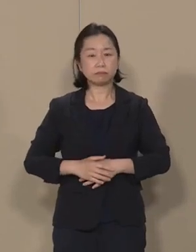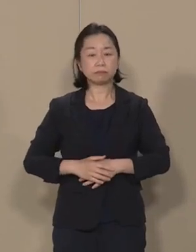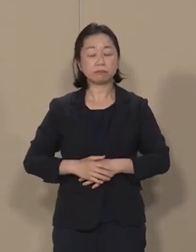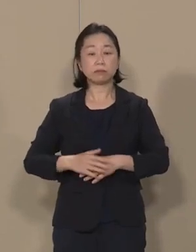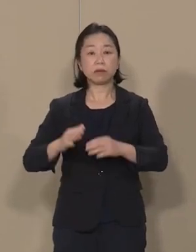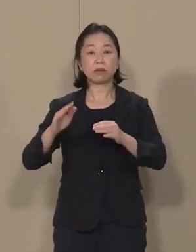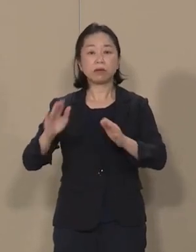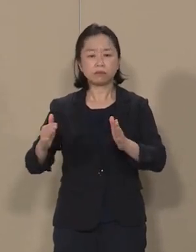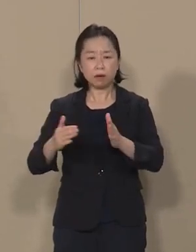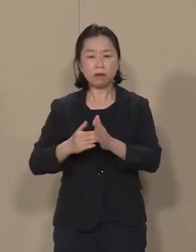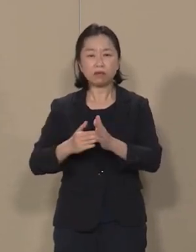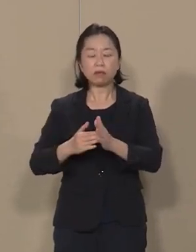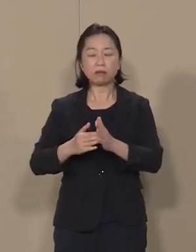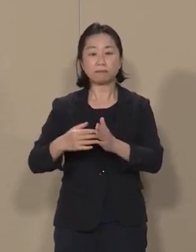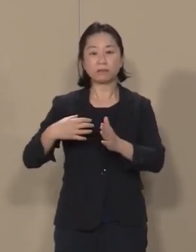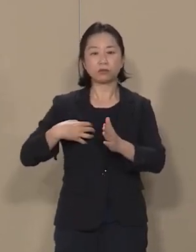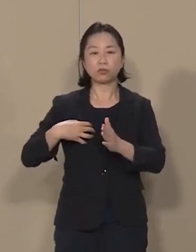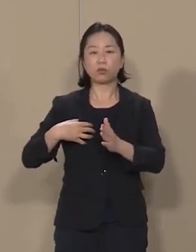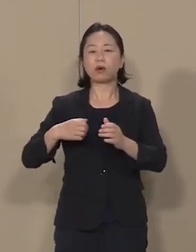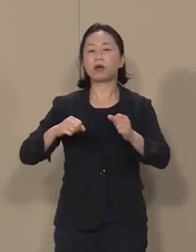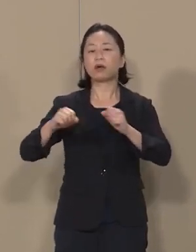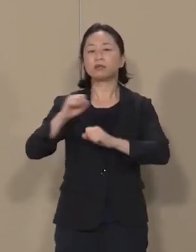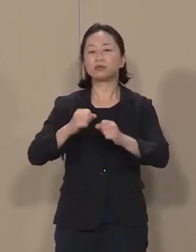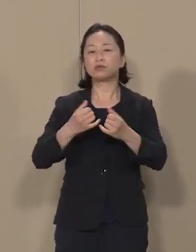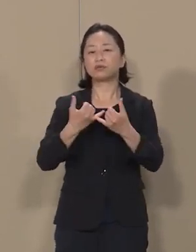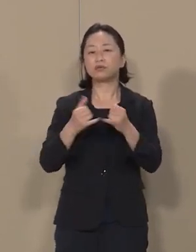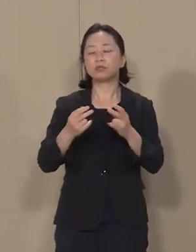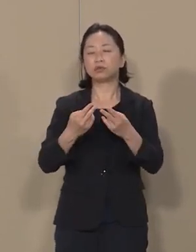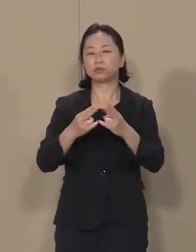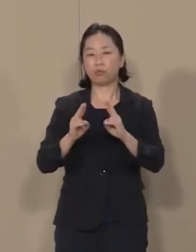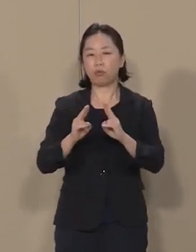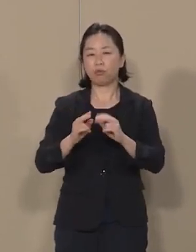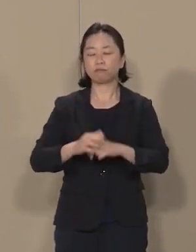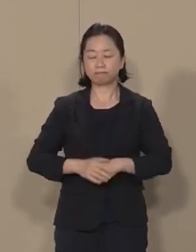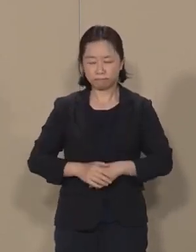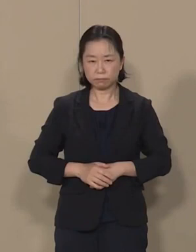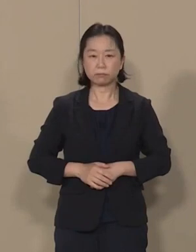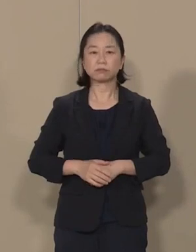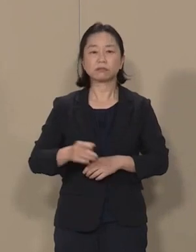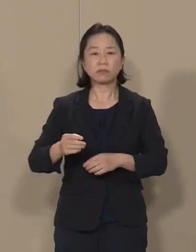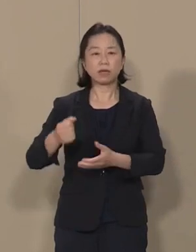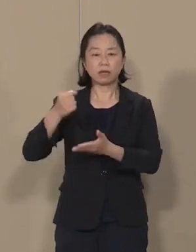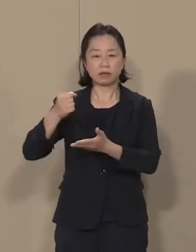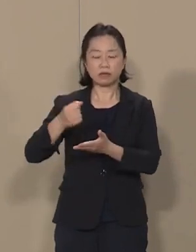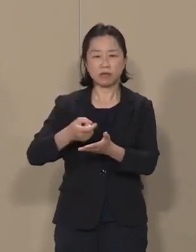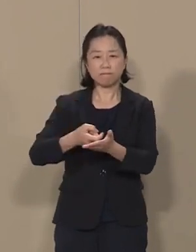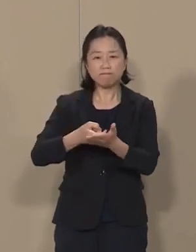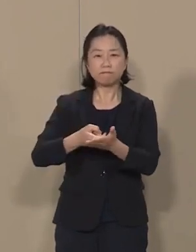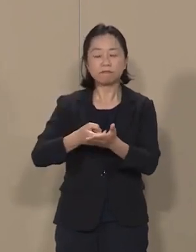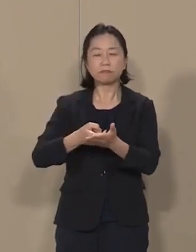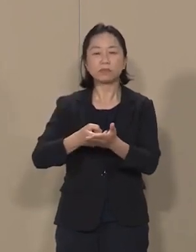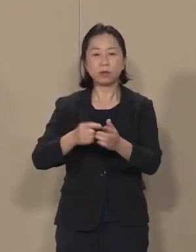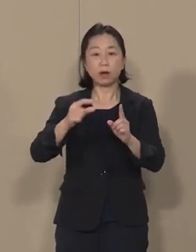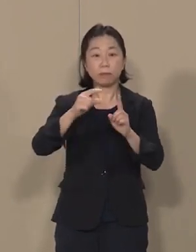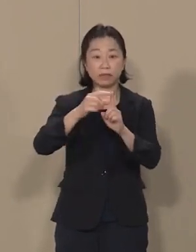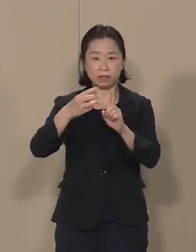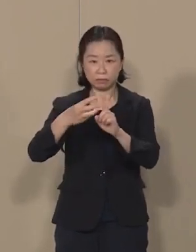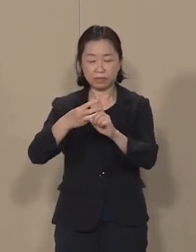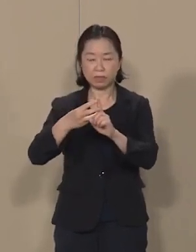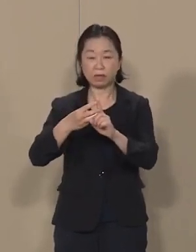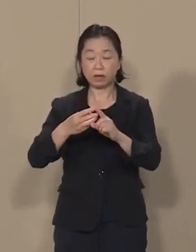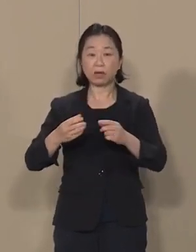の盛況になっていたのは自民党です自民党のやっていたのは緊縮財政そしてプライマリーバランス財政